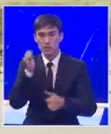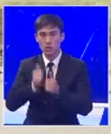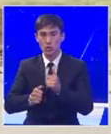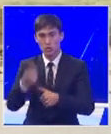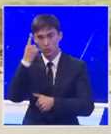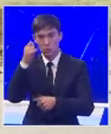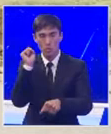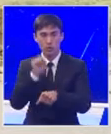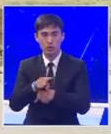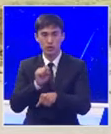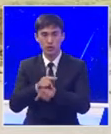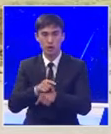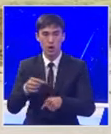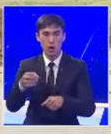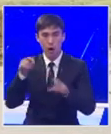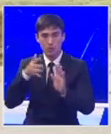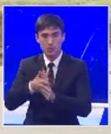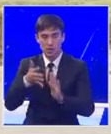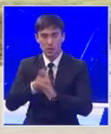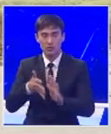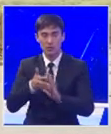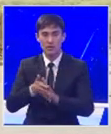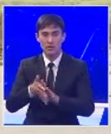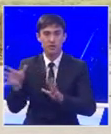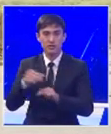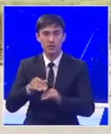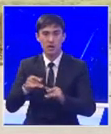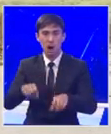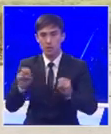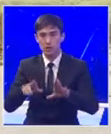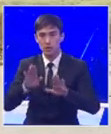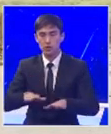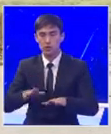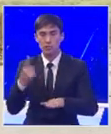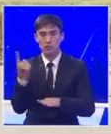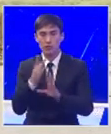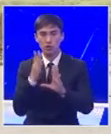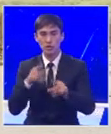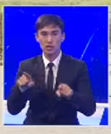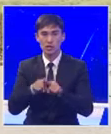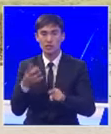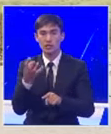даются поручения об обследовании всех паводкоопасных участков в первую очередь, а также